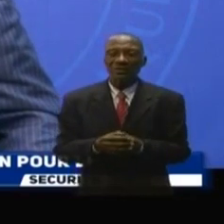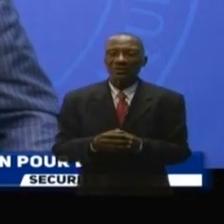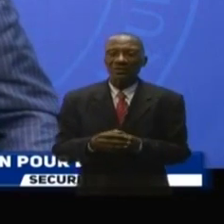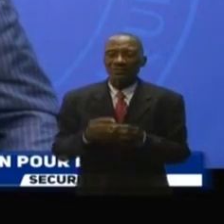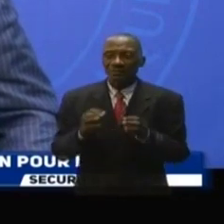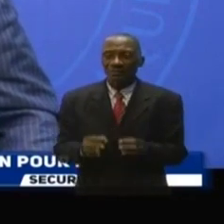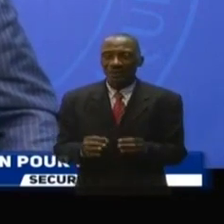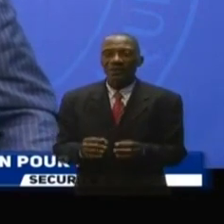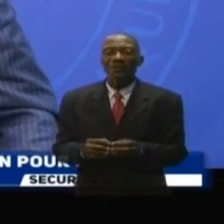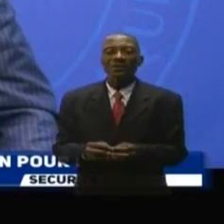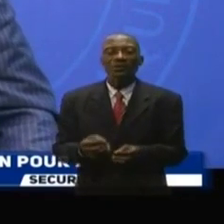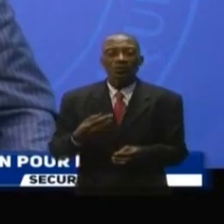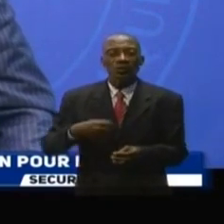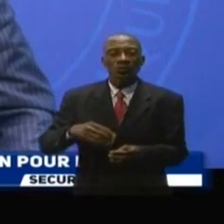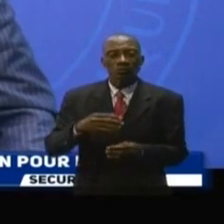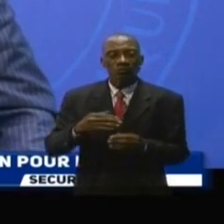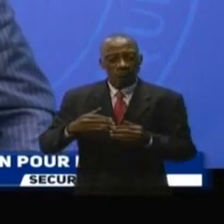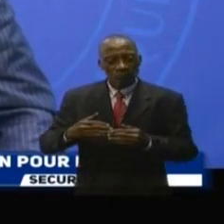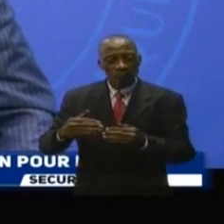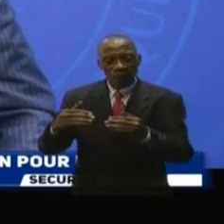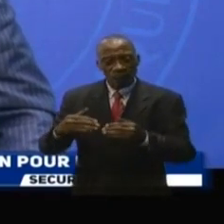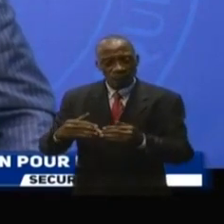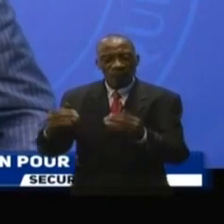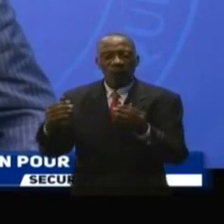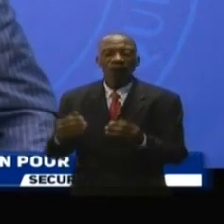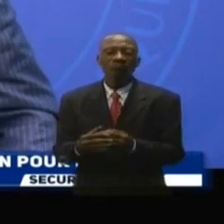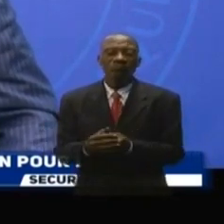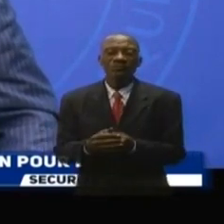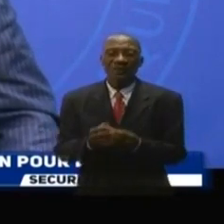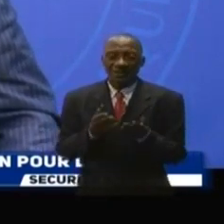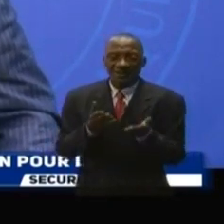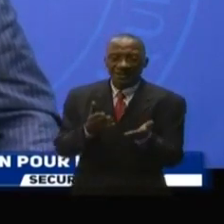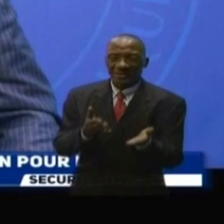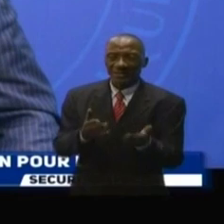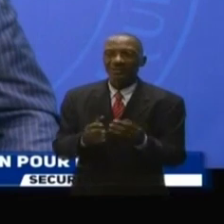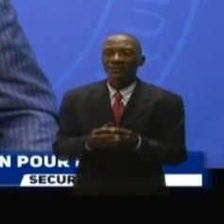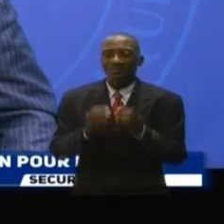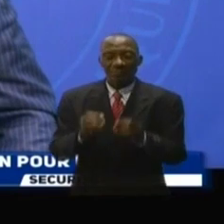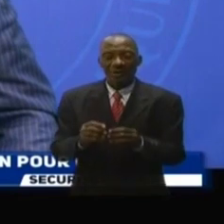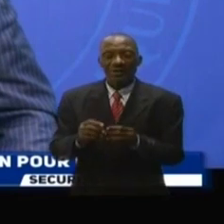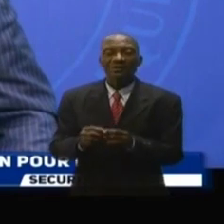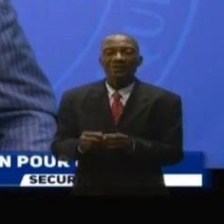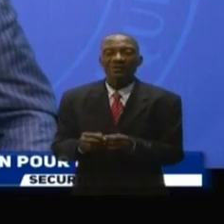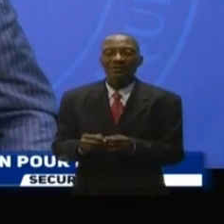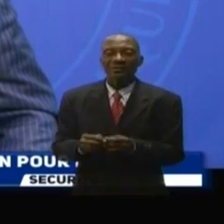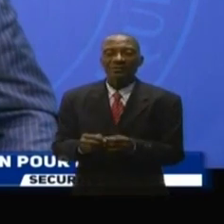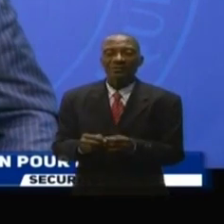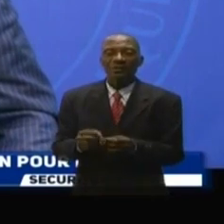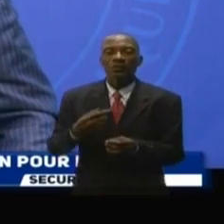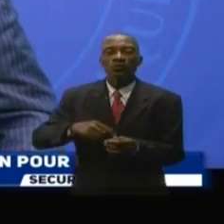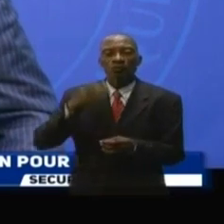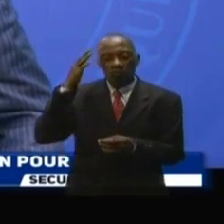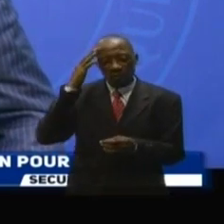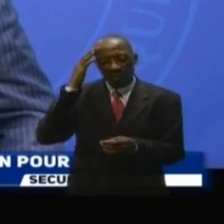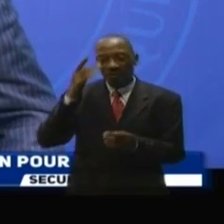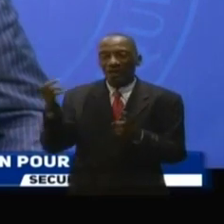se dégrader à cause de leur éloignement forcé de leur milieu d'origine et des exactions